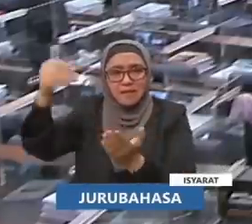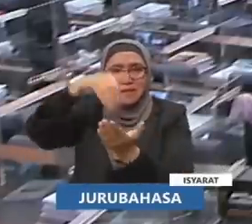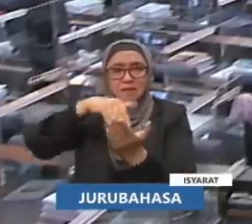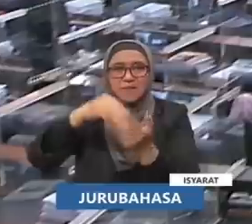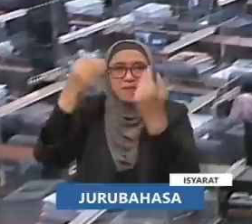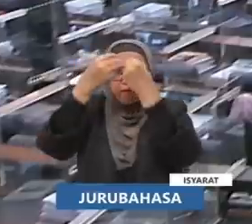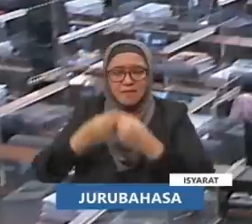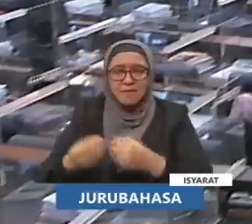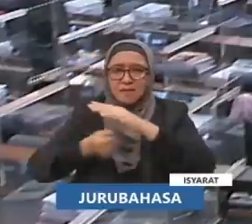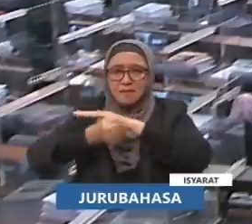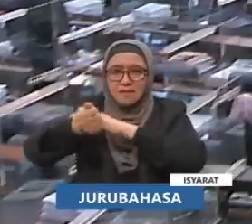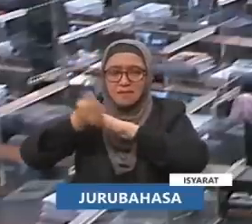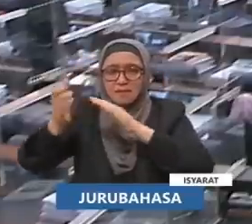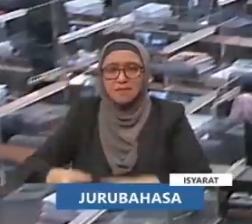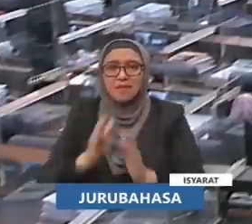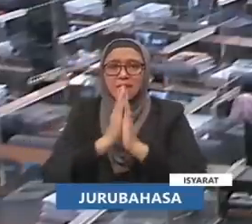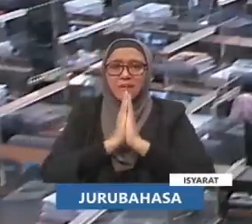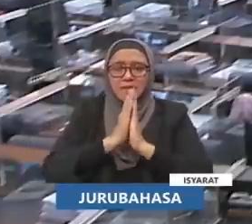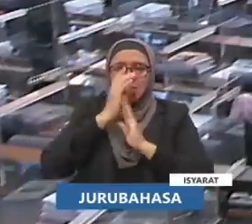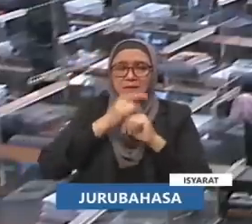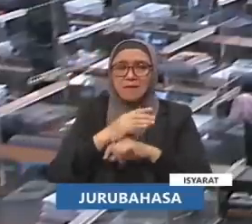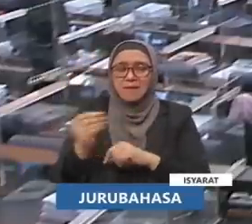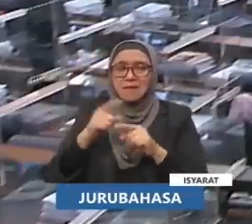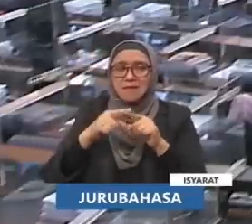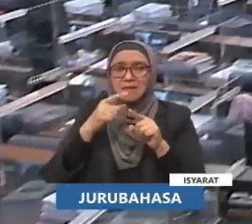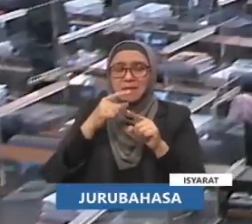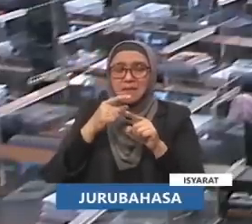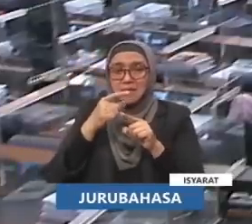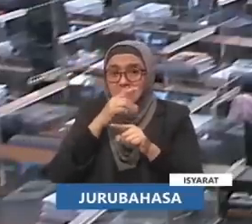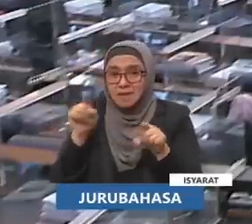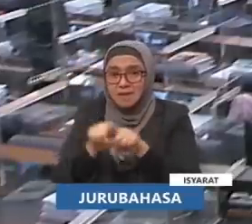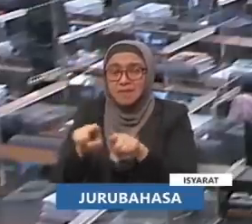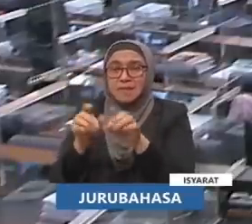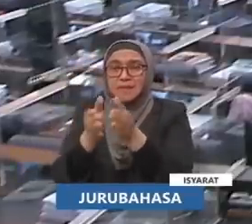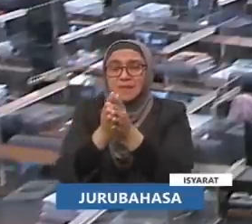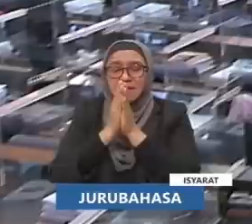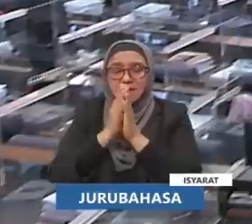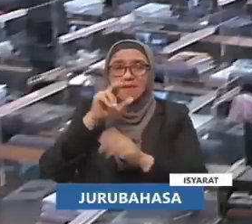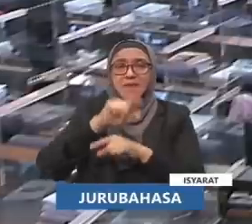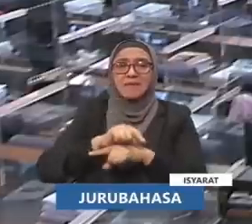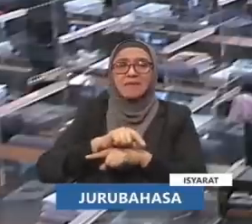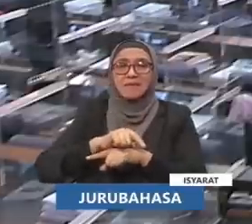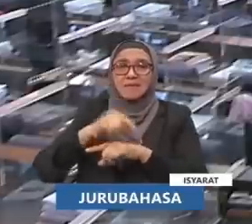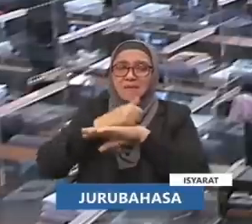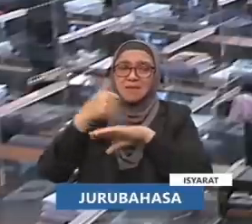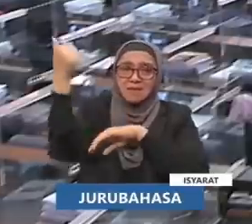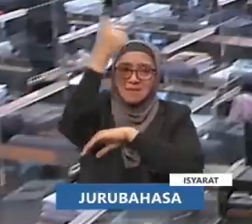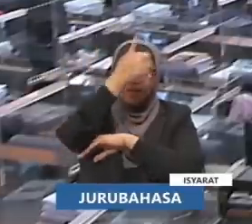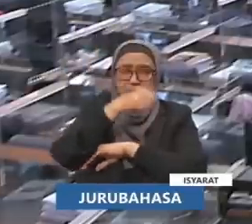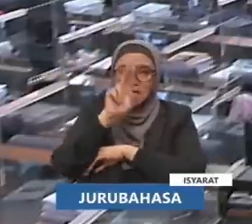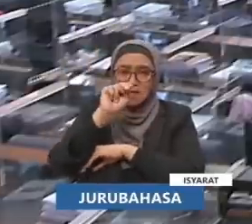Processing, marketing. Memanglah orang kampung tak tahu macam mana akses marketing sama ada at national